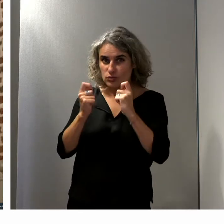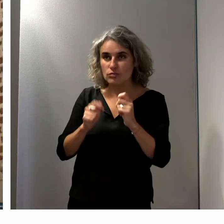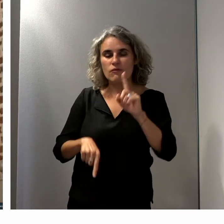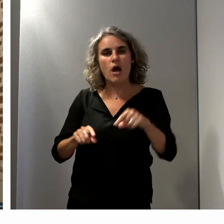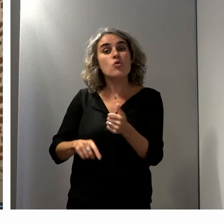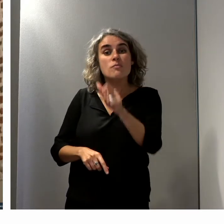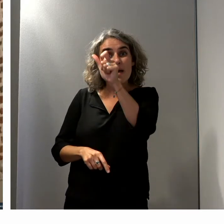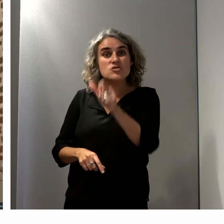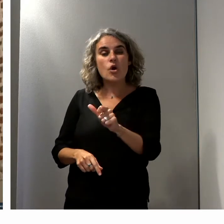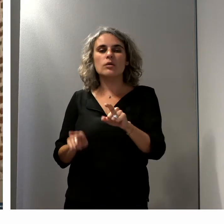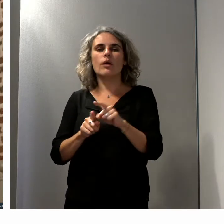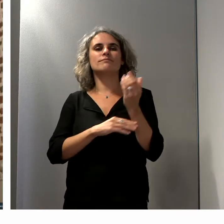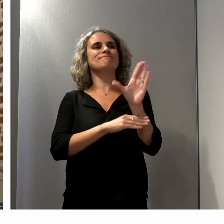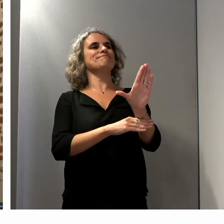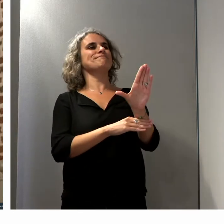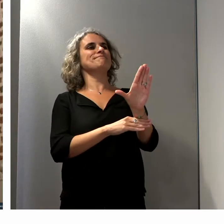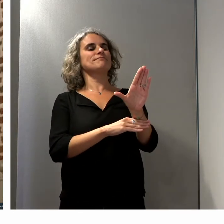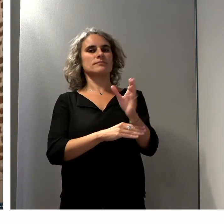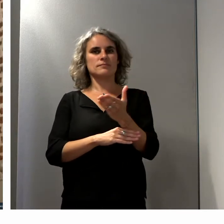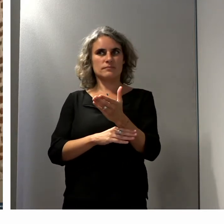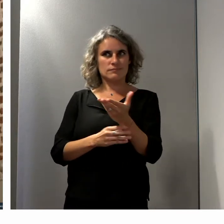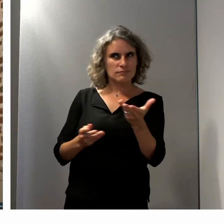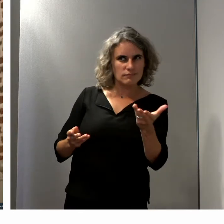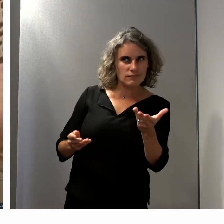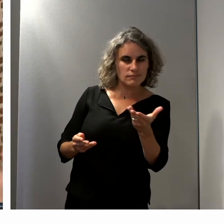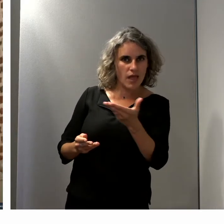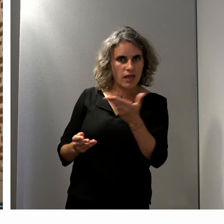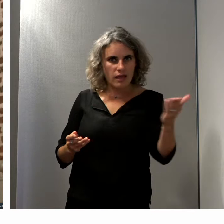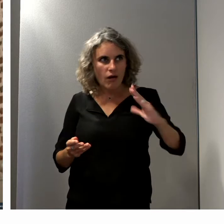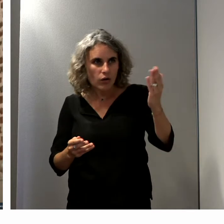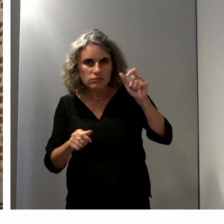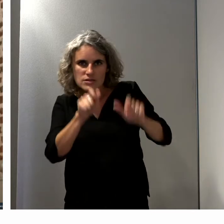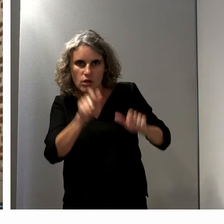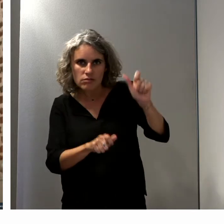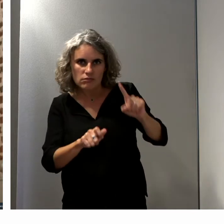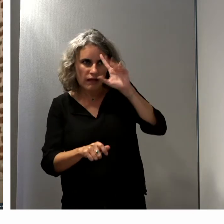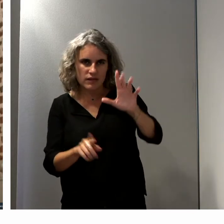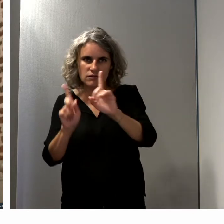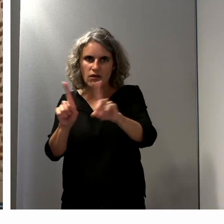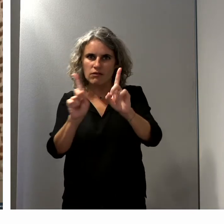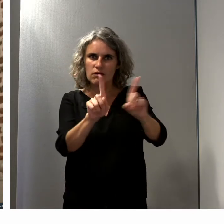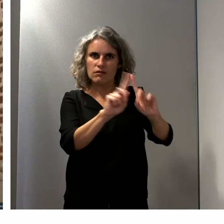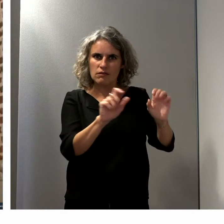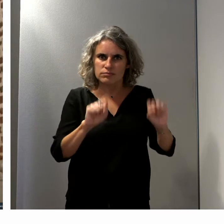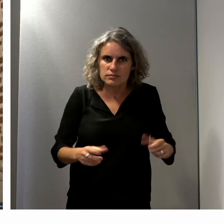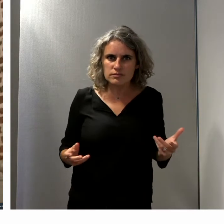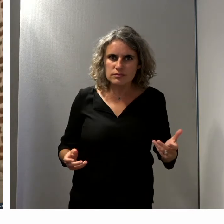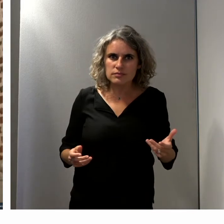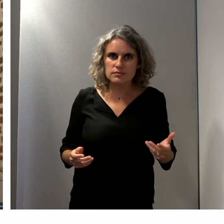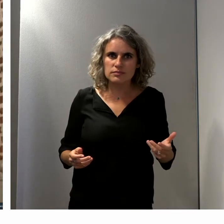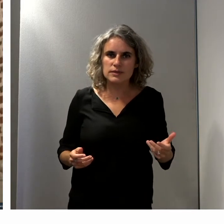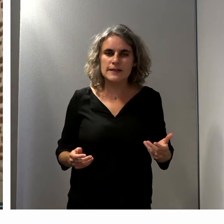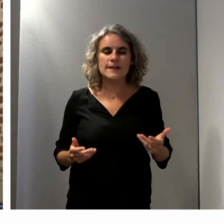presque de porte-drapeau, comme si elle pouvait en elle-même contenir l'expérience de tous ou donner un avis qui allait être